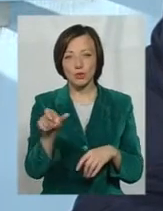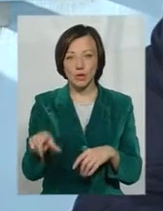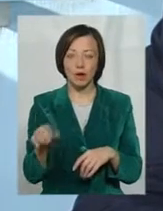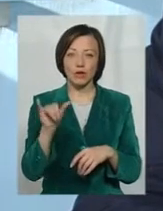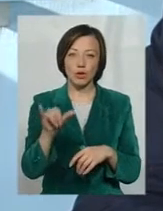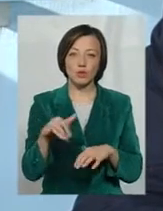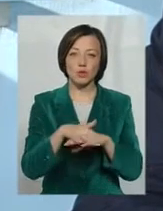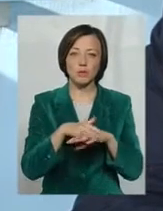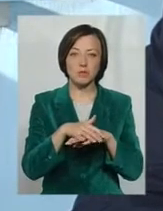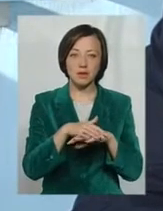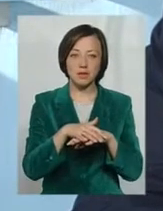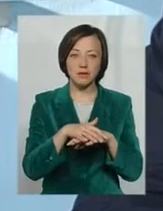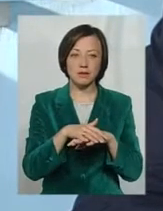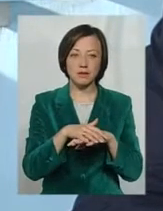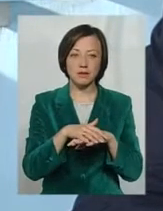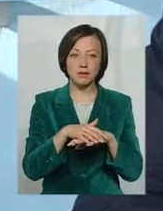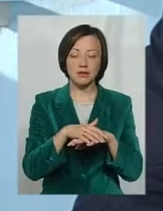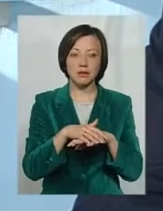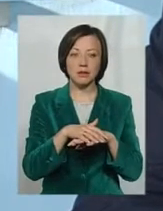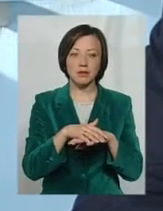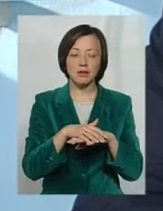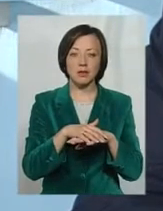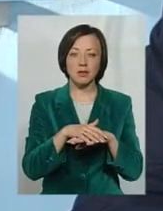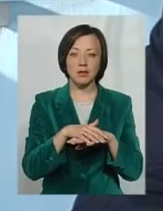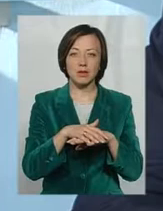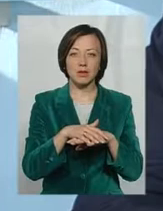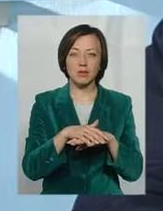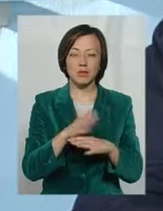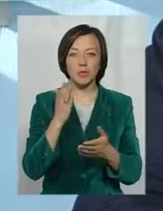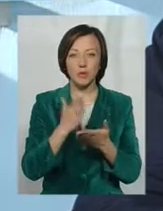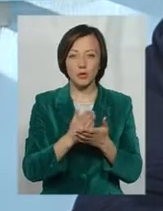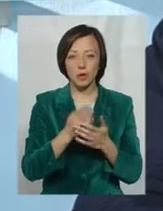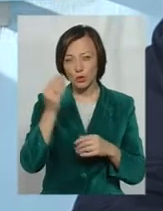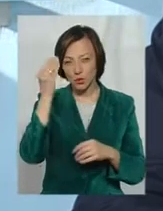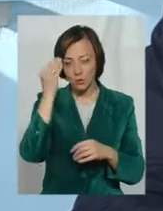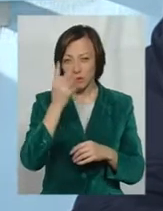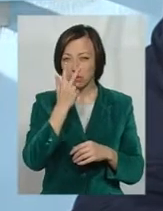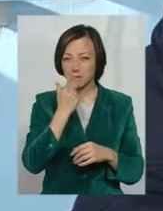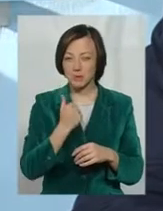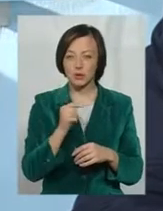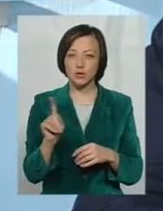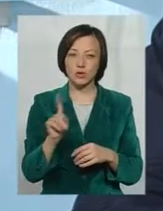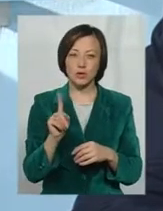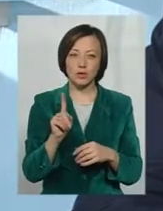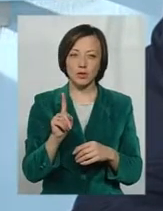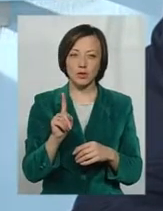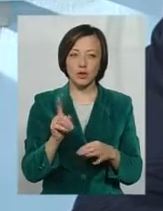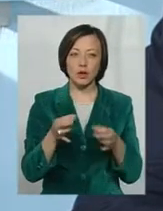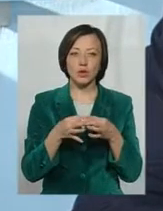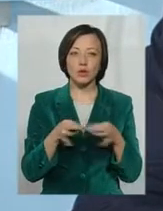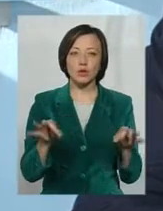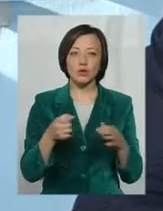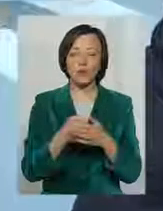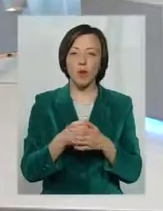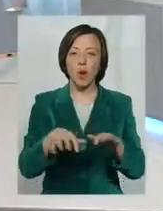у суспільстві доволі глибоко сидить такий стереотип, що доступ до